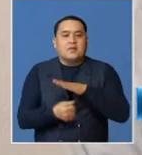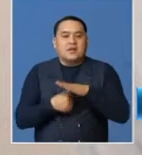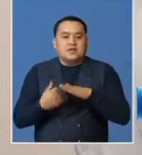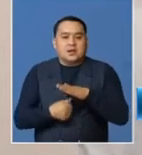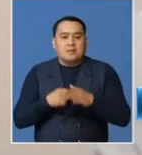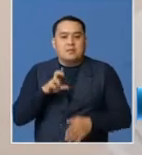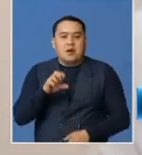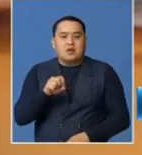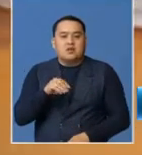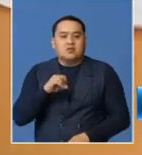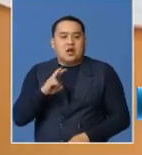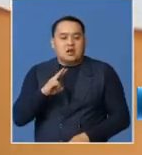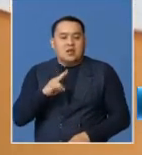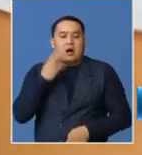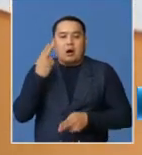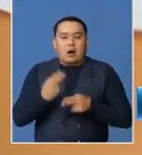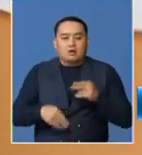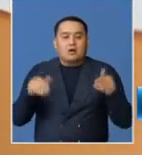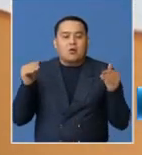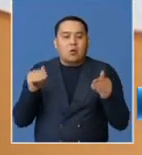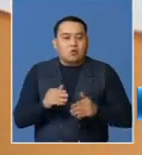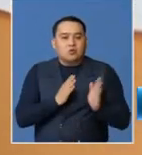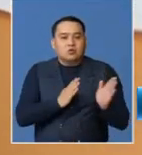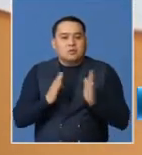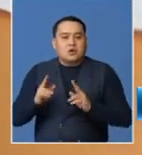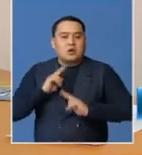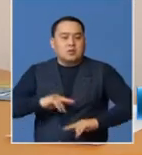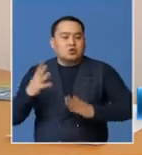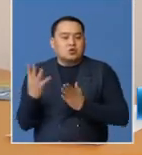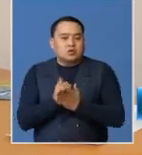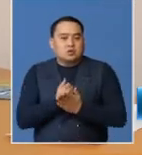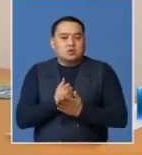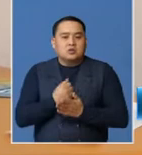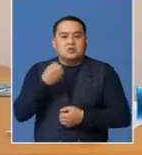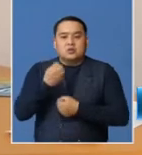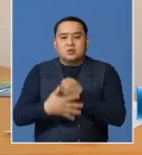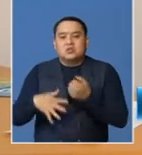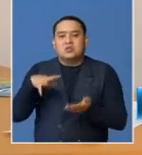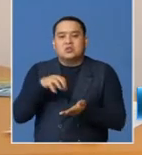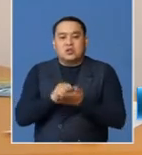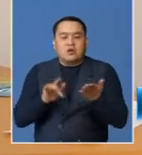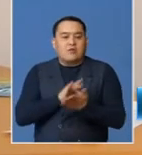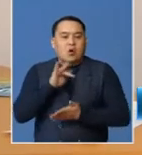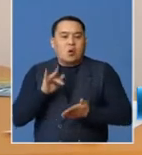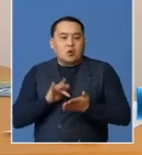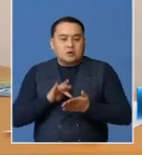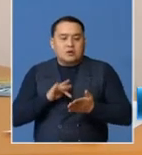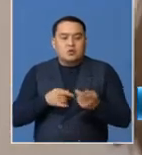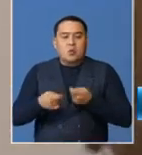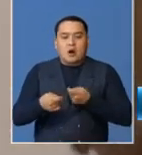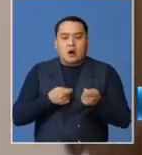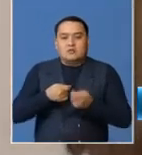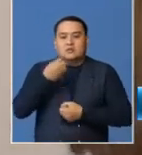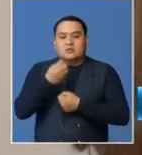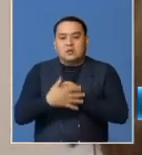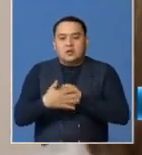безработных, Балжан Таубай, после окончания колледжа стабильную работу нашла в самом центре занятости города. По словам руководителя